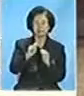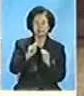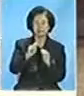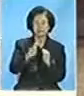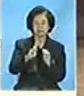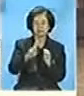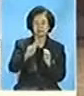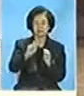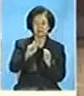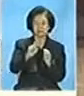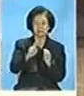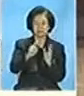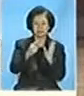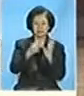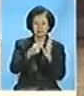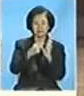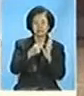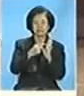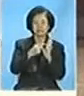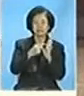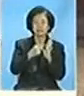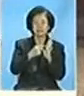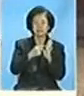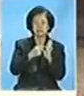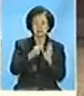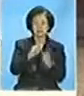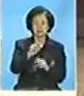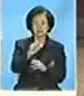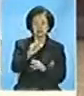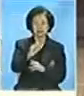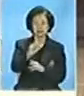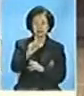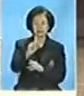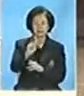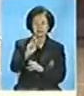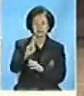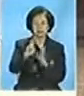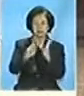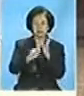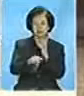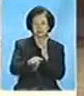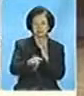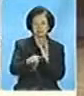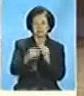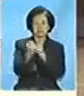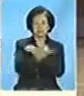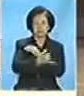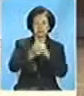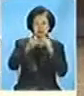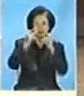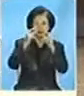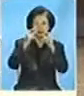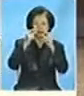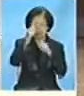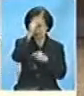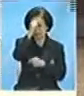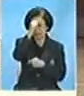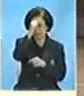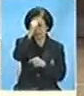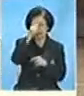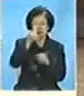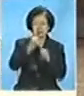ลียูนิเวอร์ซิตี้ประเทศอินเดียและจบปริญญาโททางรัฐศา